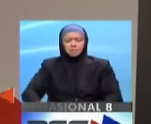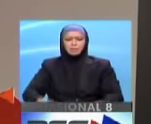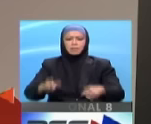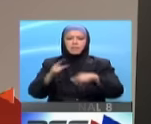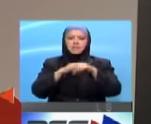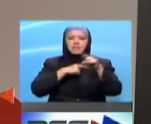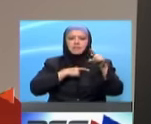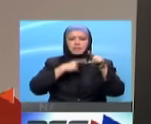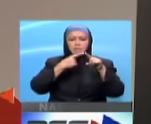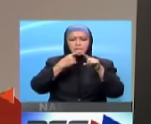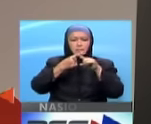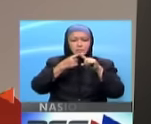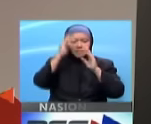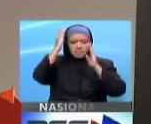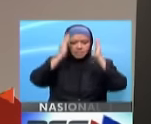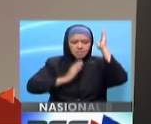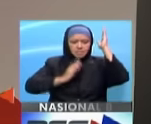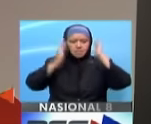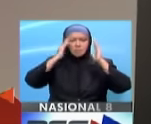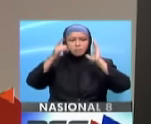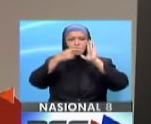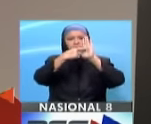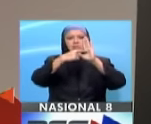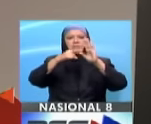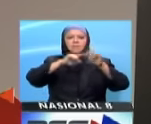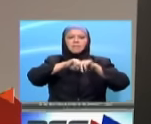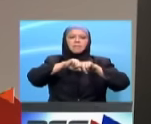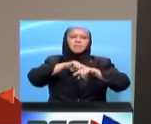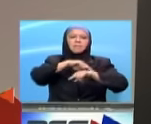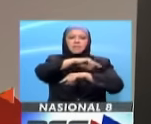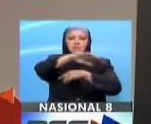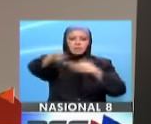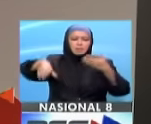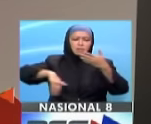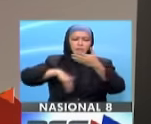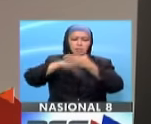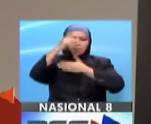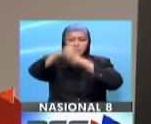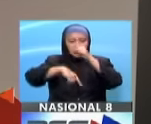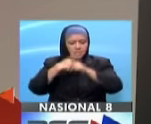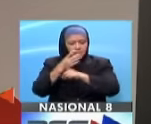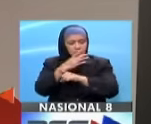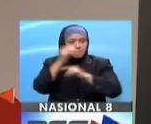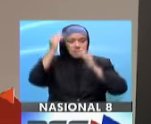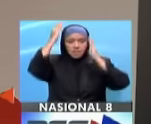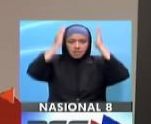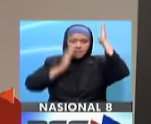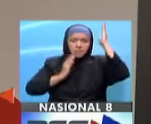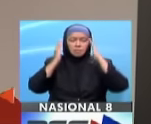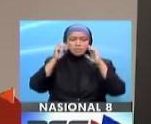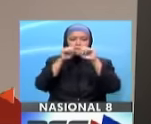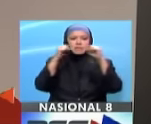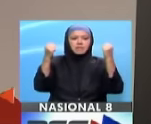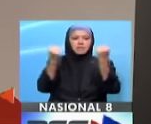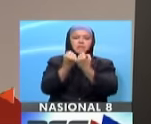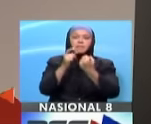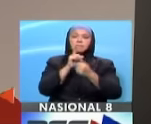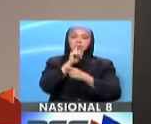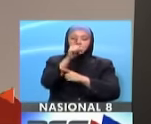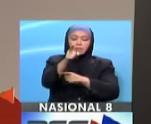world. Indeed, not far from here, Malaysian companies are behind one of the